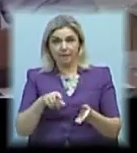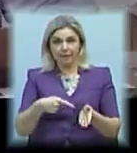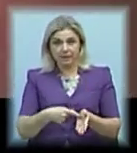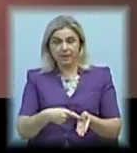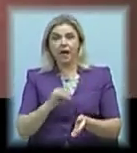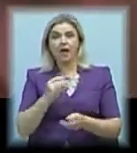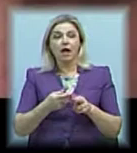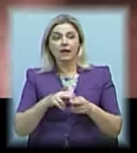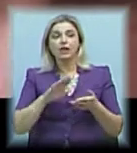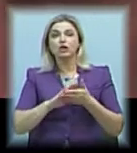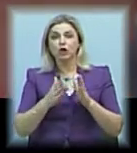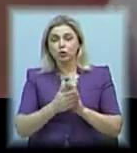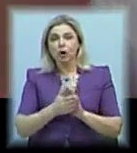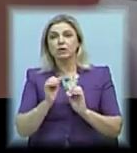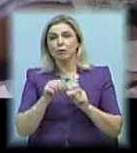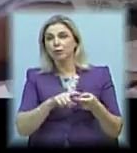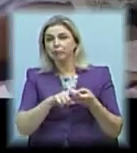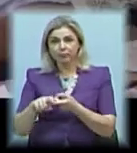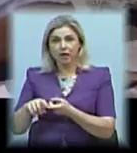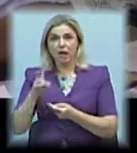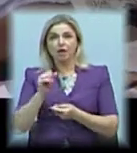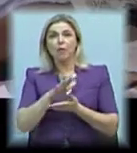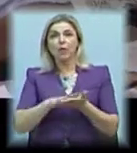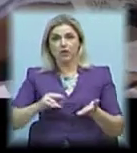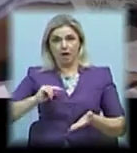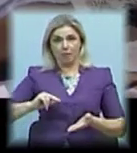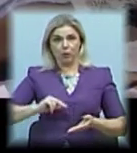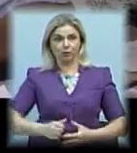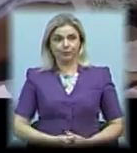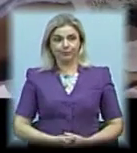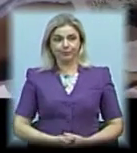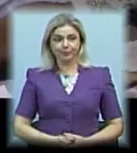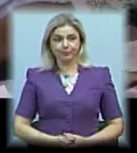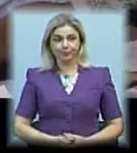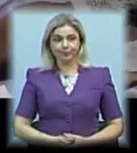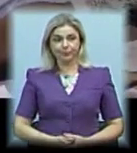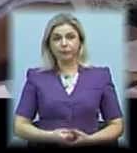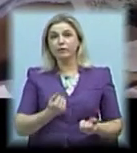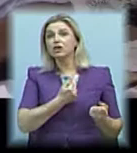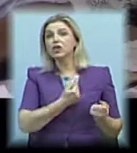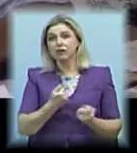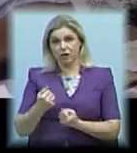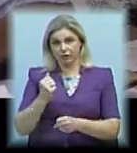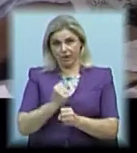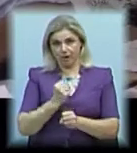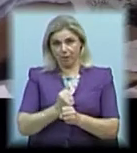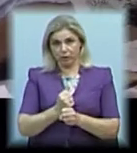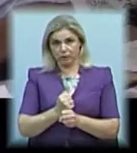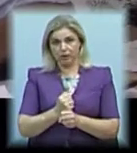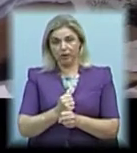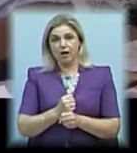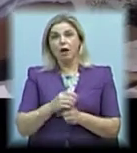з крадіжкою вплине на подальшу роботу у скверах. Задержати її. Просто тупо задержати. Затримає